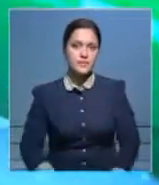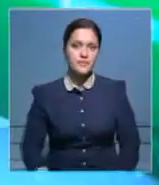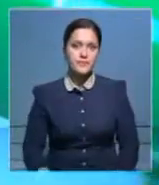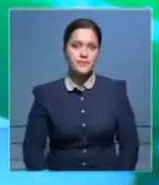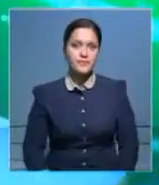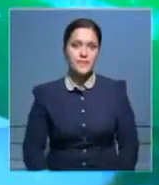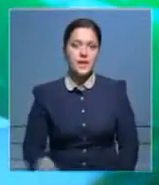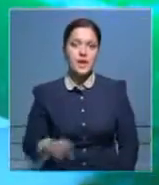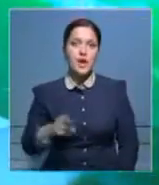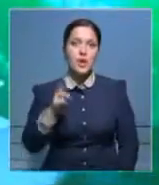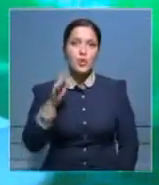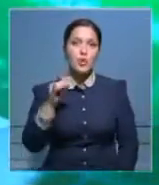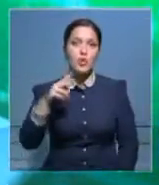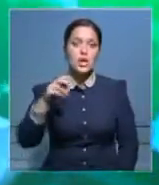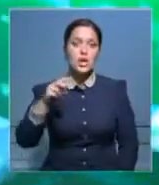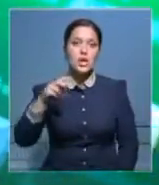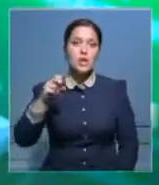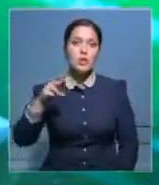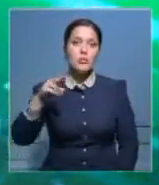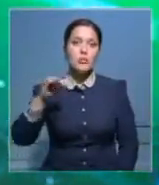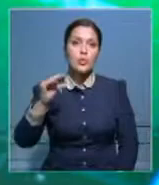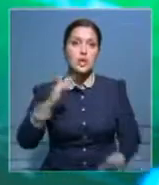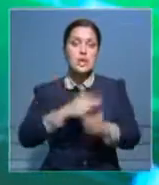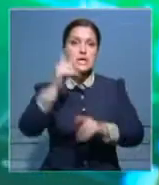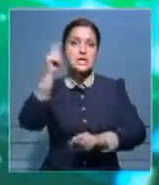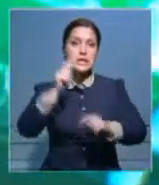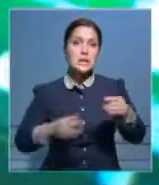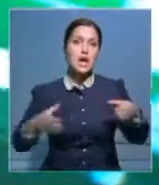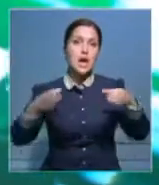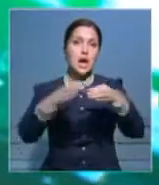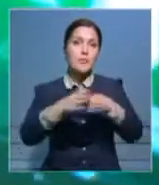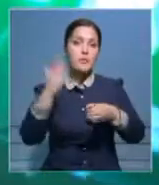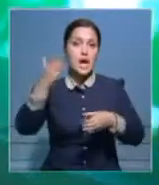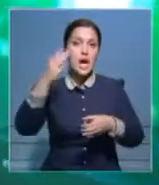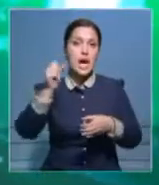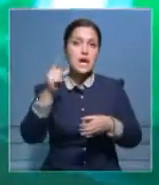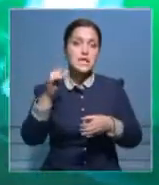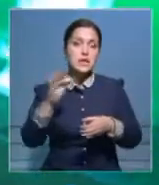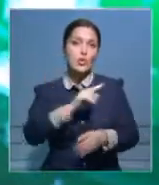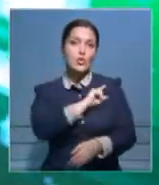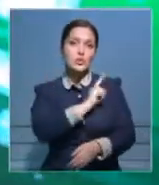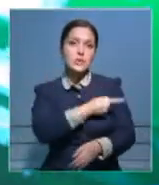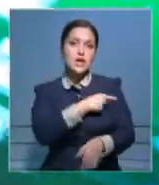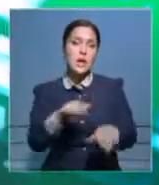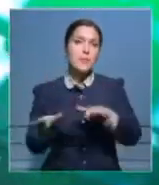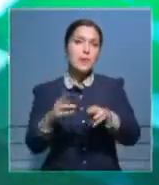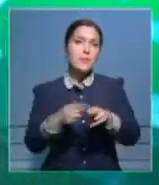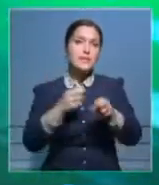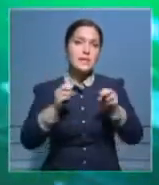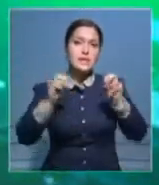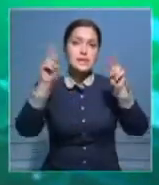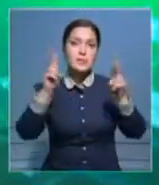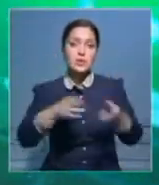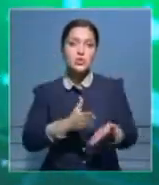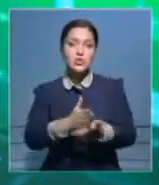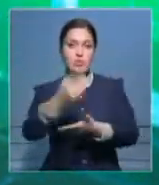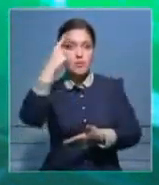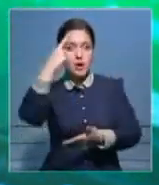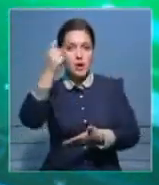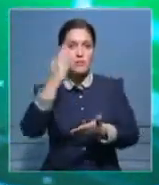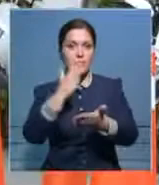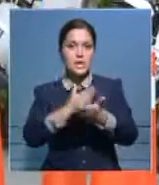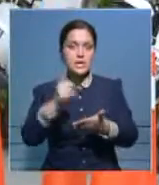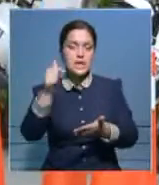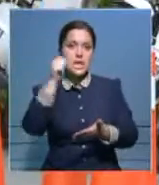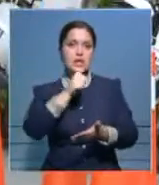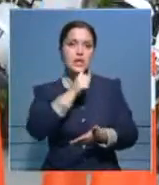На проходящем Куала-Лумпуре саммите Ассоциации стран Юго-Восточной Азии усилили меры безопасности. В спецслужбы поступила информация